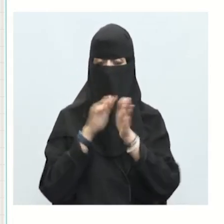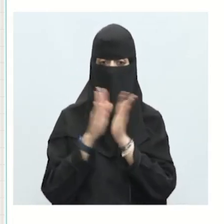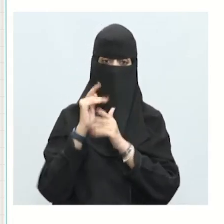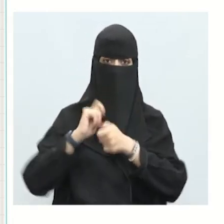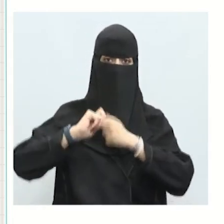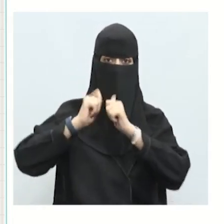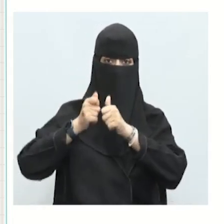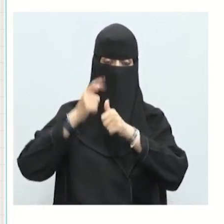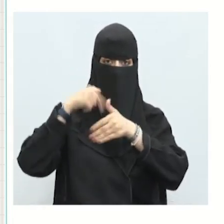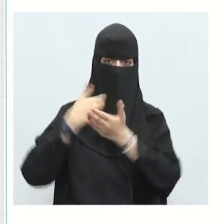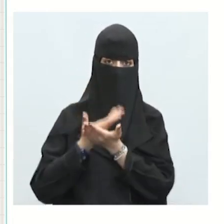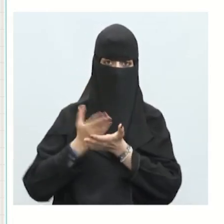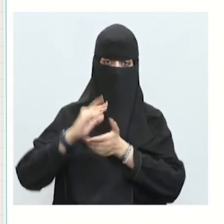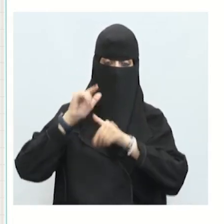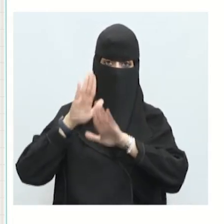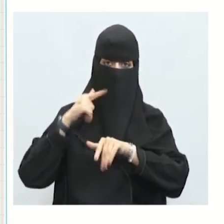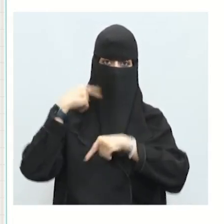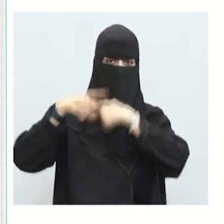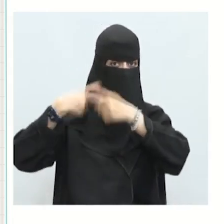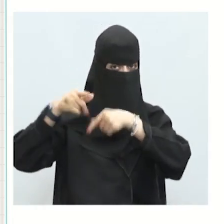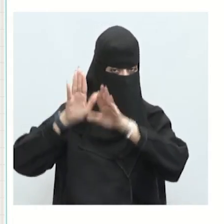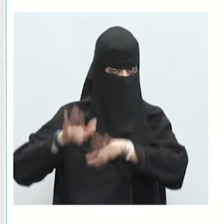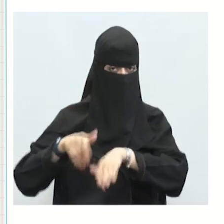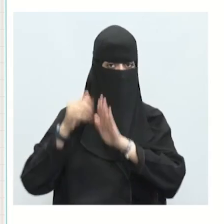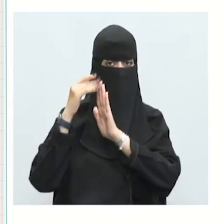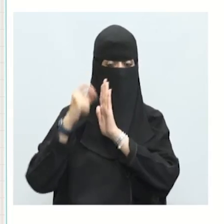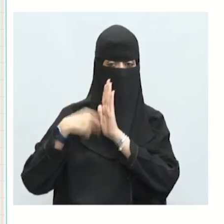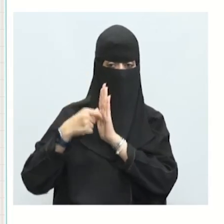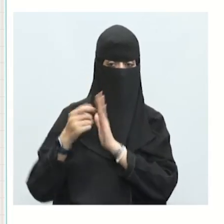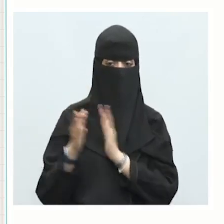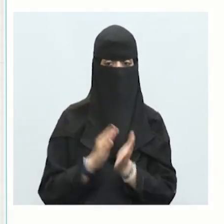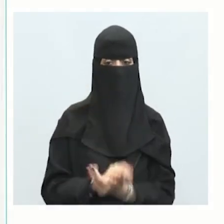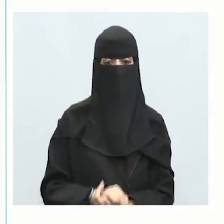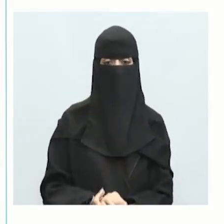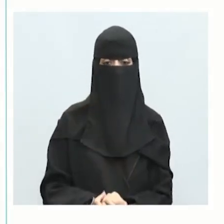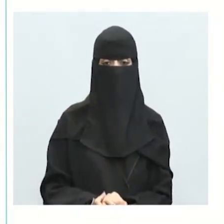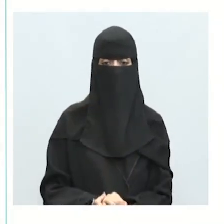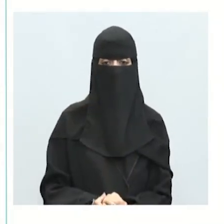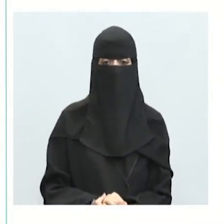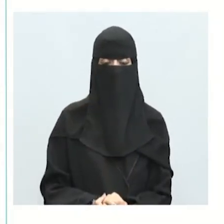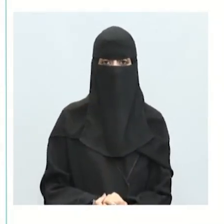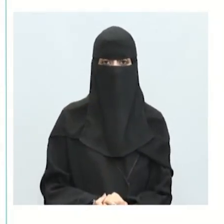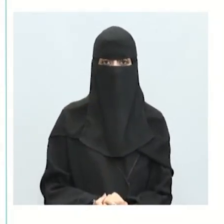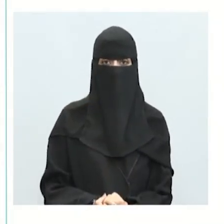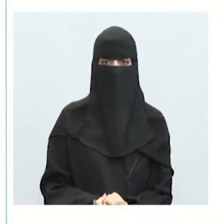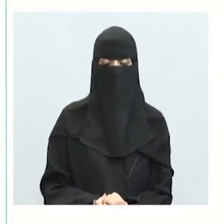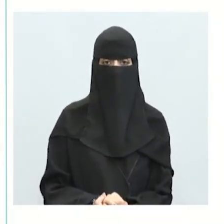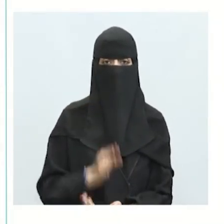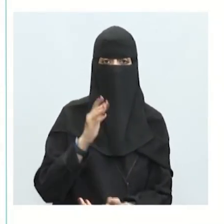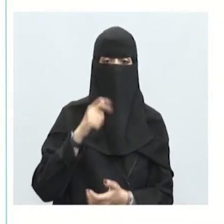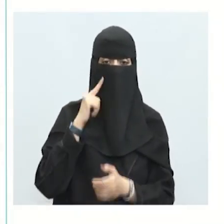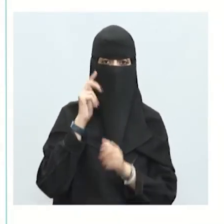سيتم طباعه استمر في البرمجه عندنا المقطع